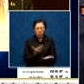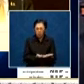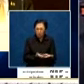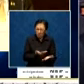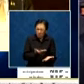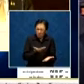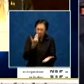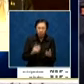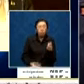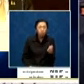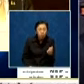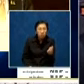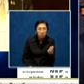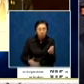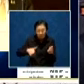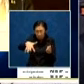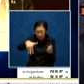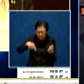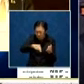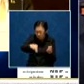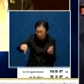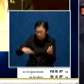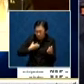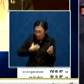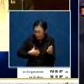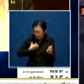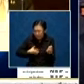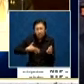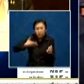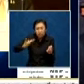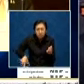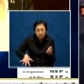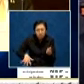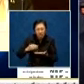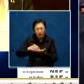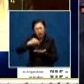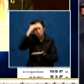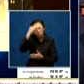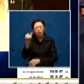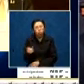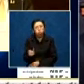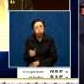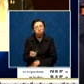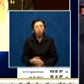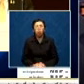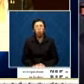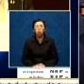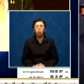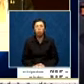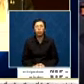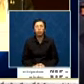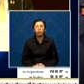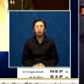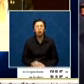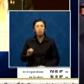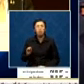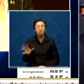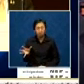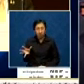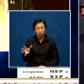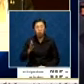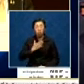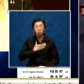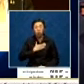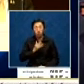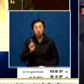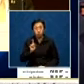ใจมันรู้ตำรวจพวกนี้มันจงใจ มันจงใจประจานตัวมันเองสิเพราะว่าเอาตู้คอนเทนเนอร์ไปหาที่ม็อบยังไม่มีคุ